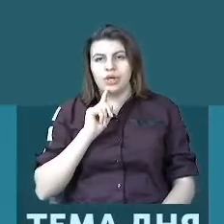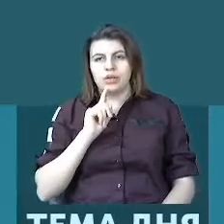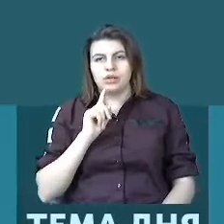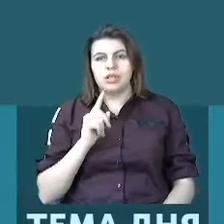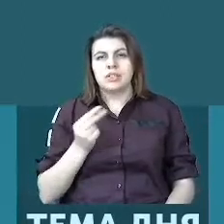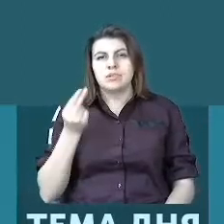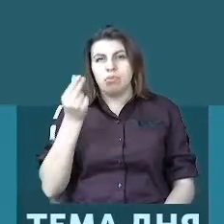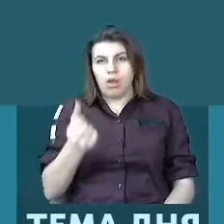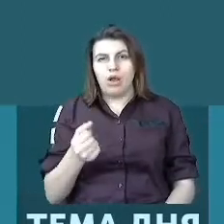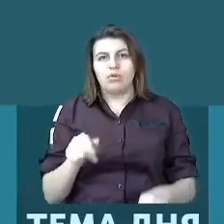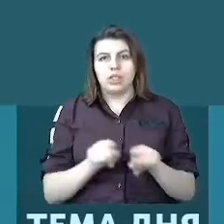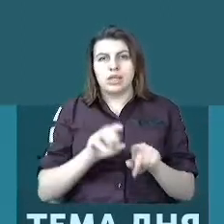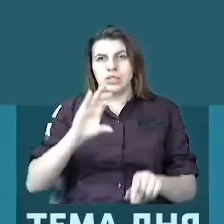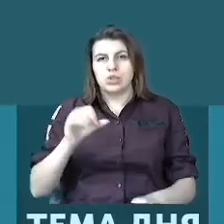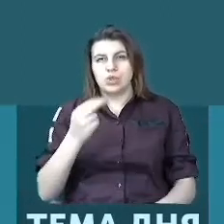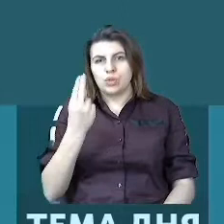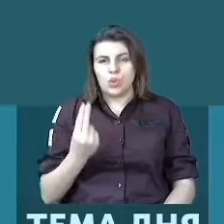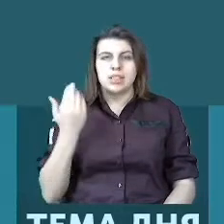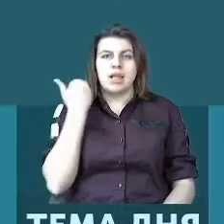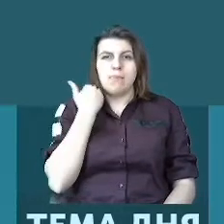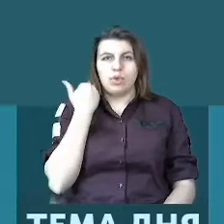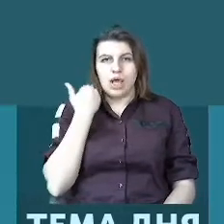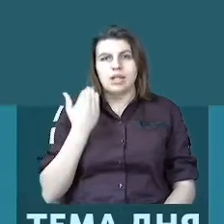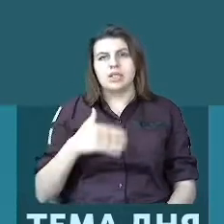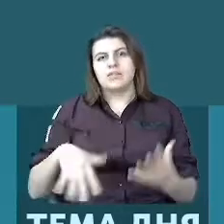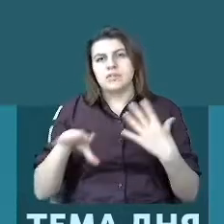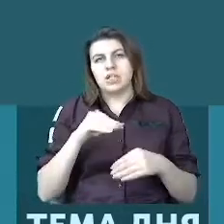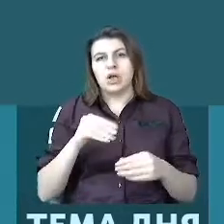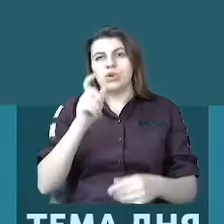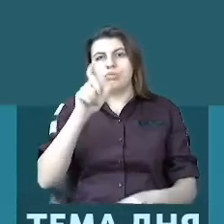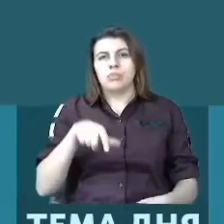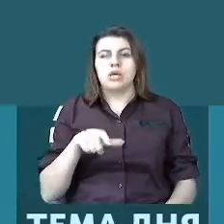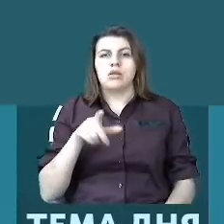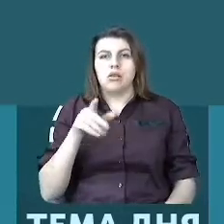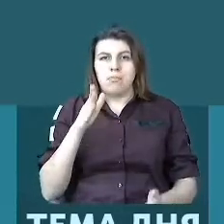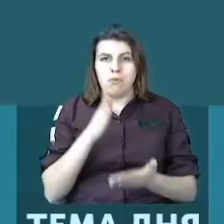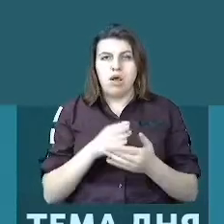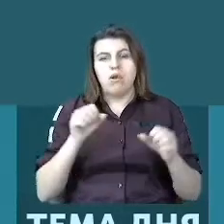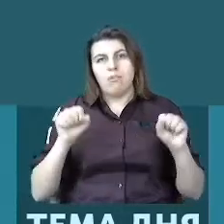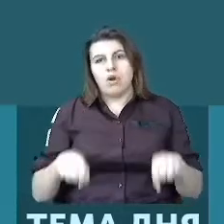такі ж соціальні податки, все, людина короткострокова має право працювати.